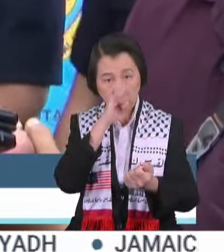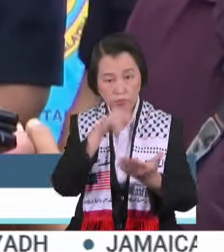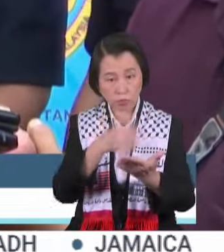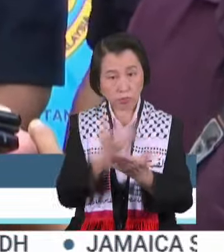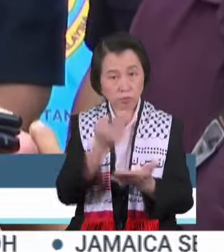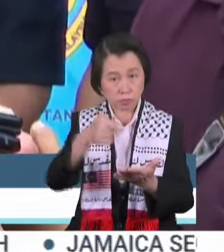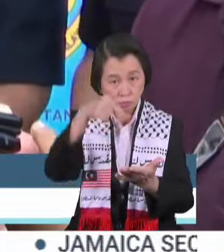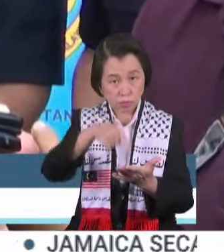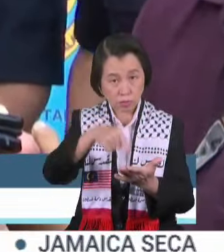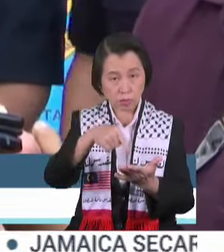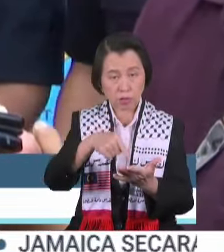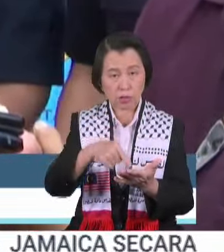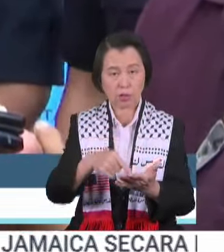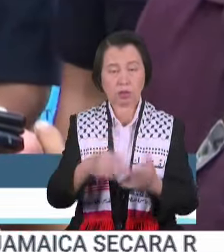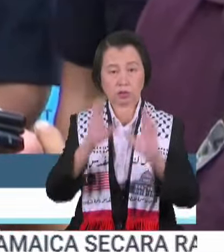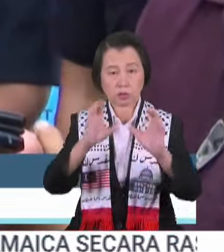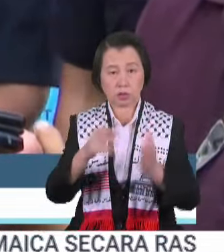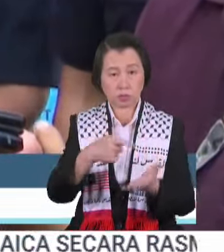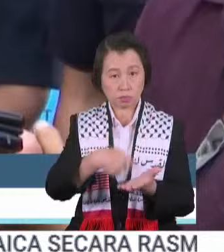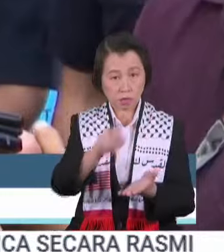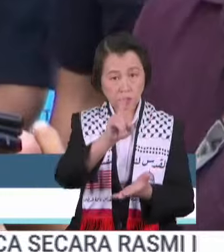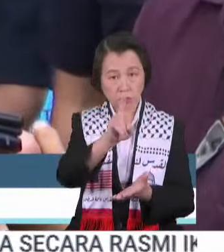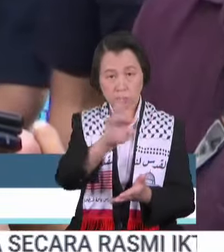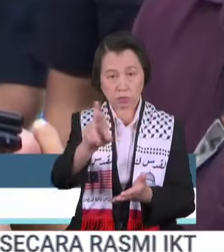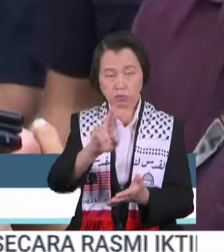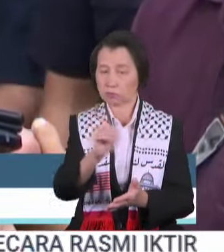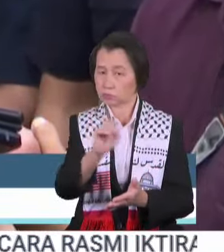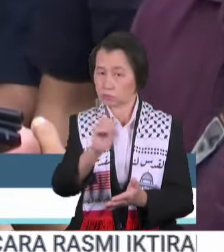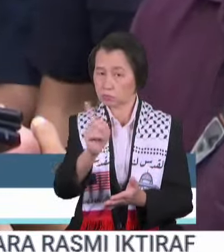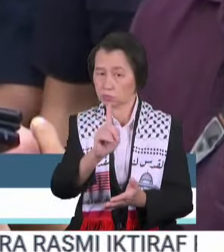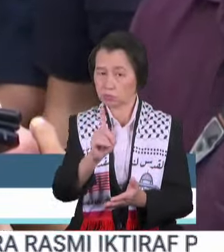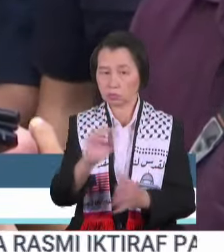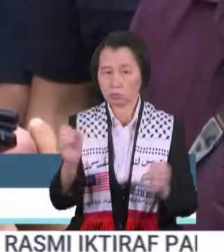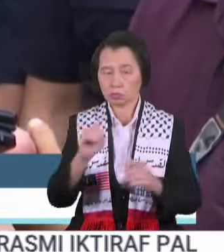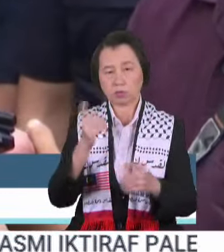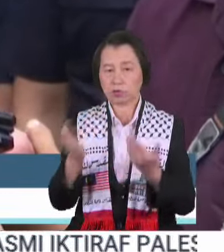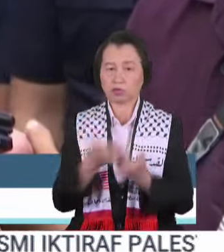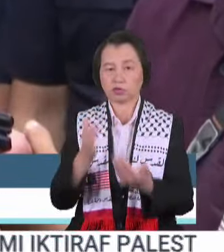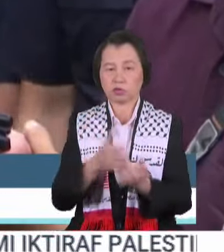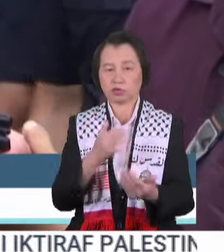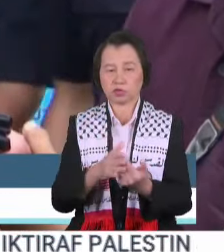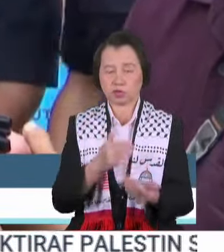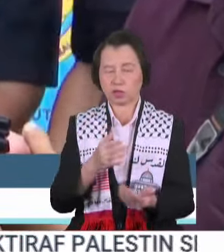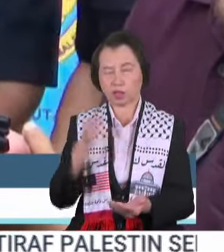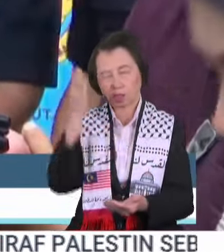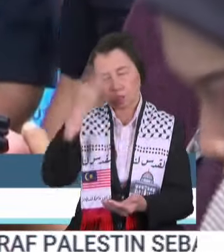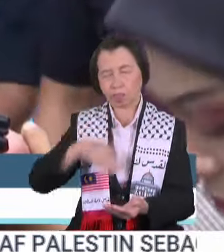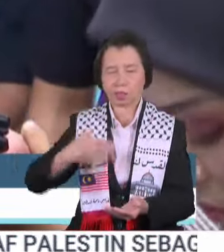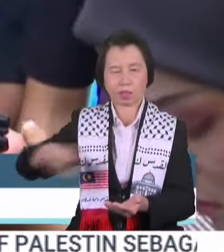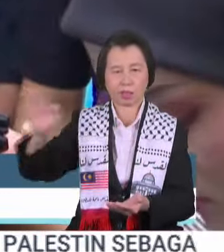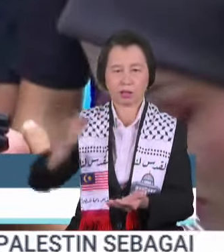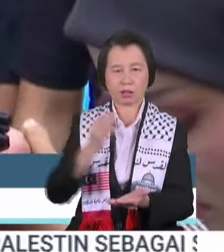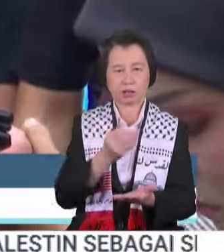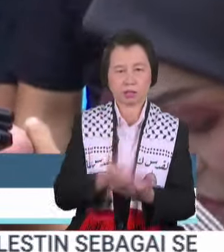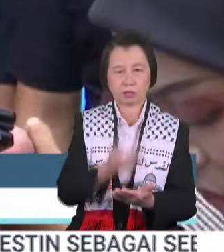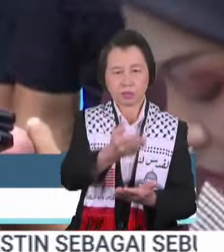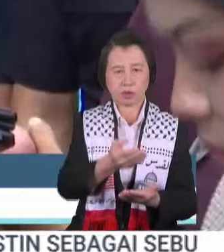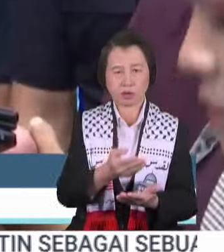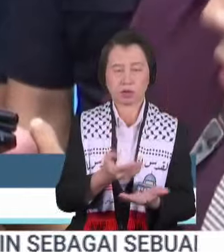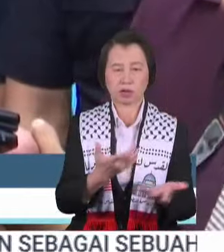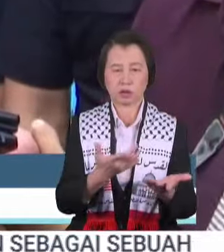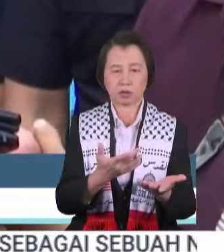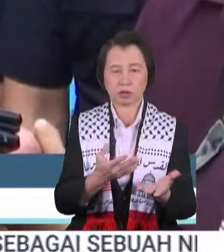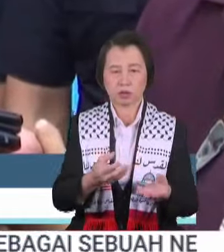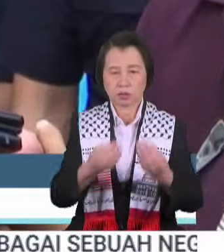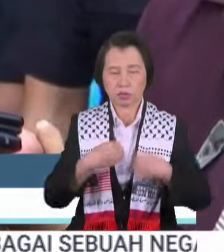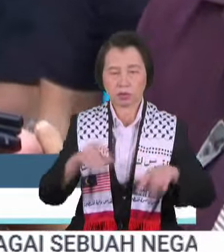mandu secara mudah ini tak ada ada skip dalam peraturan jabatan atau JPJ dalam